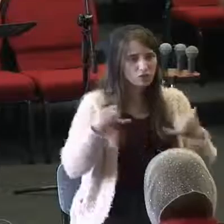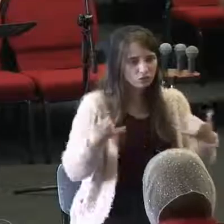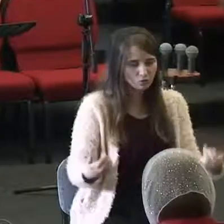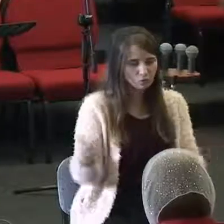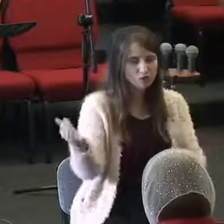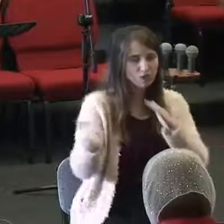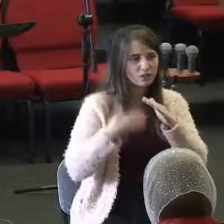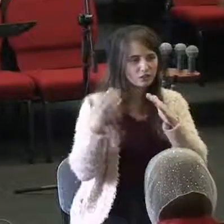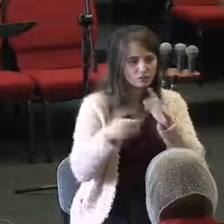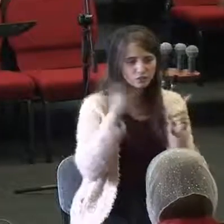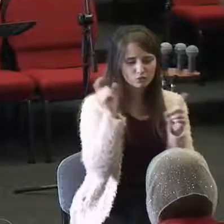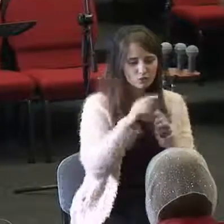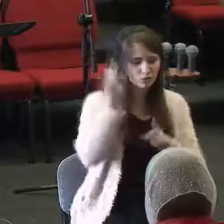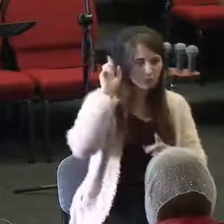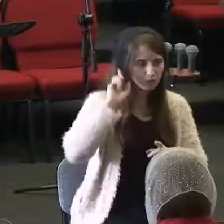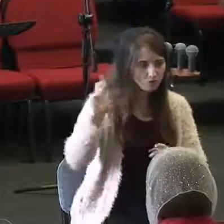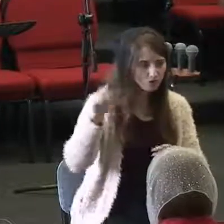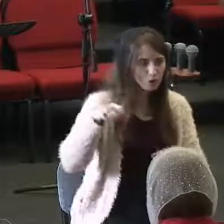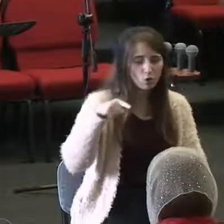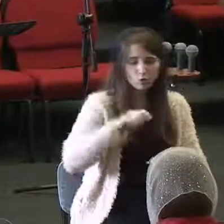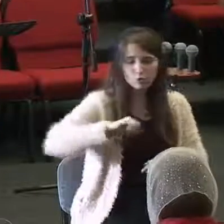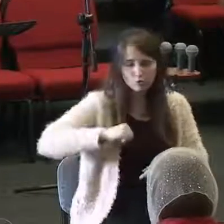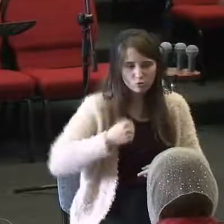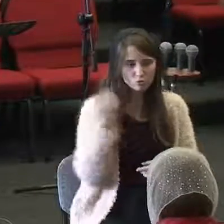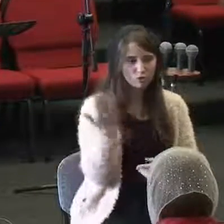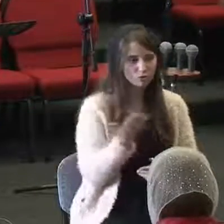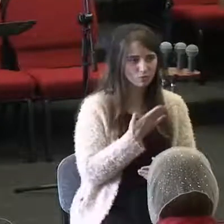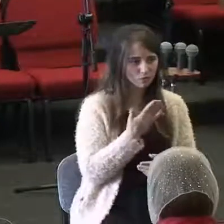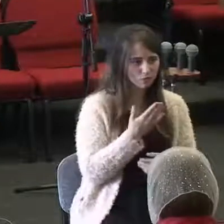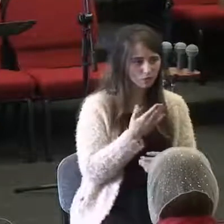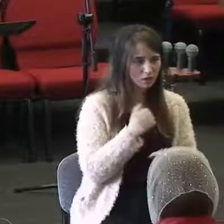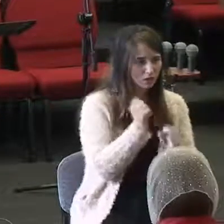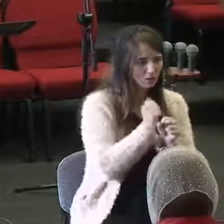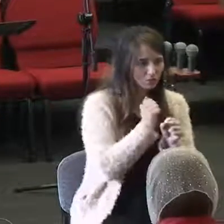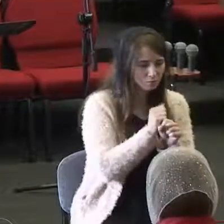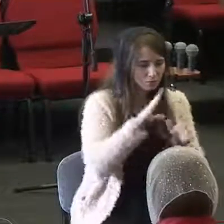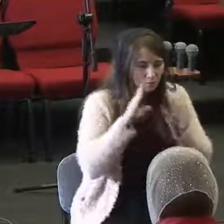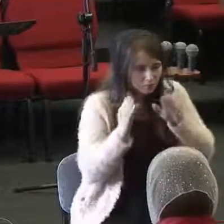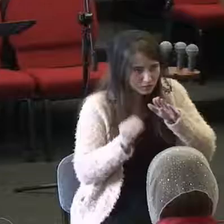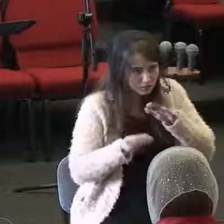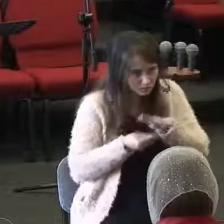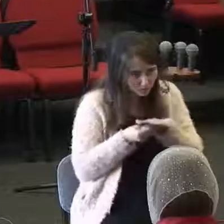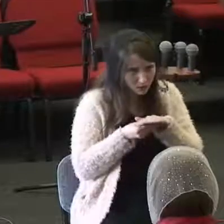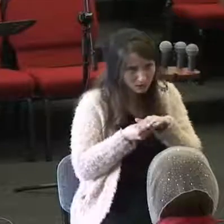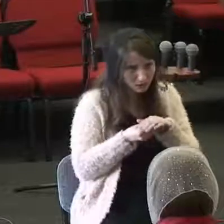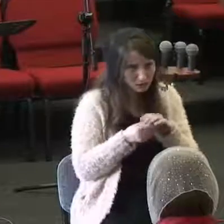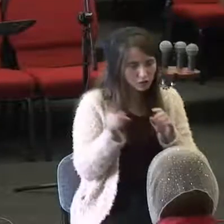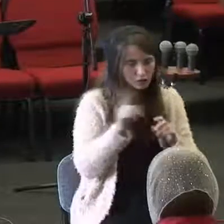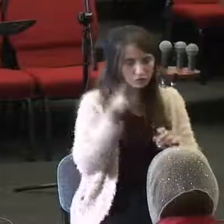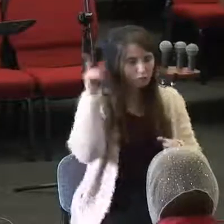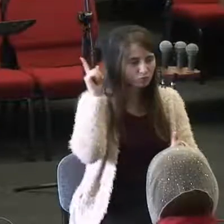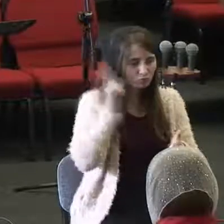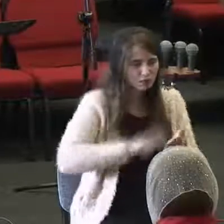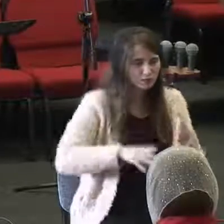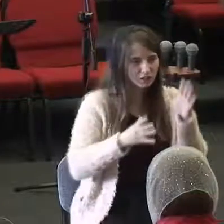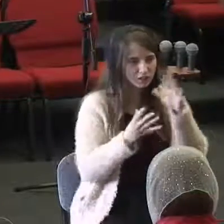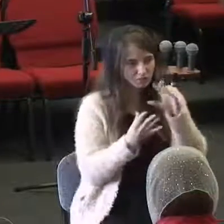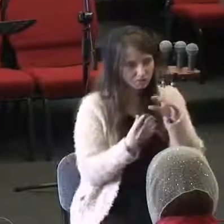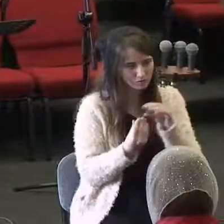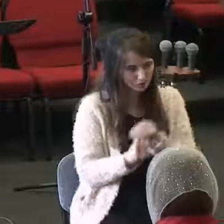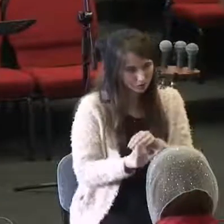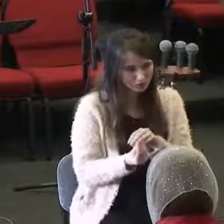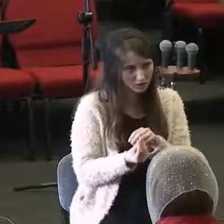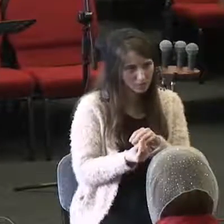о, друже мій, роби запас, важи, щоб віра не погасла, іди, трудись у кожний